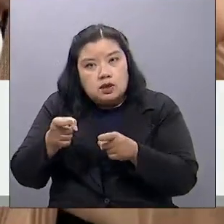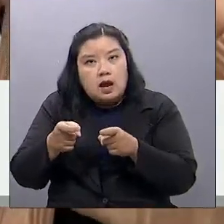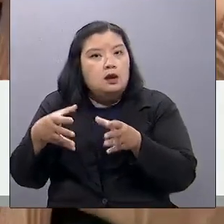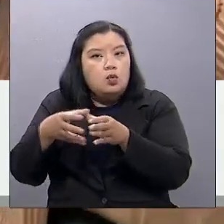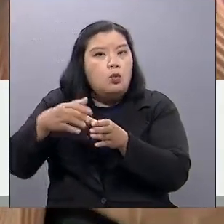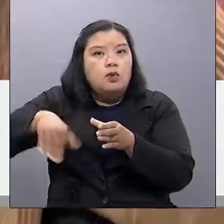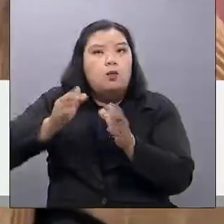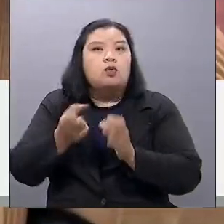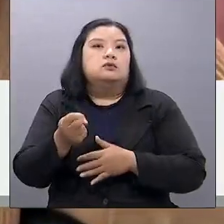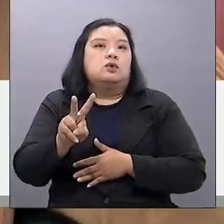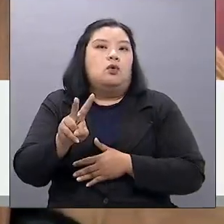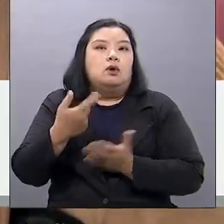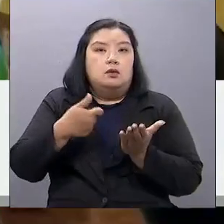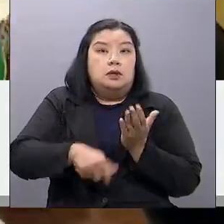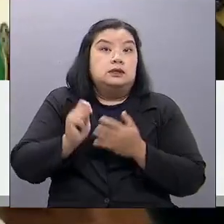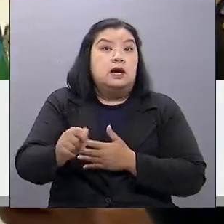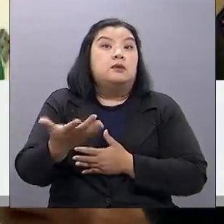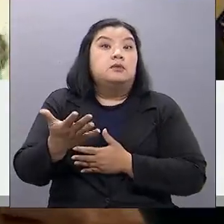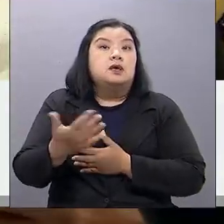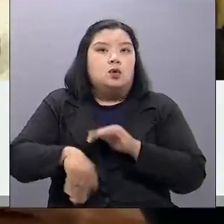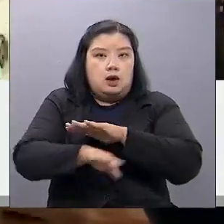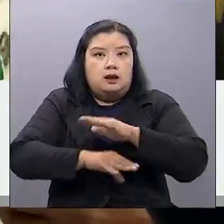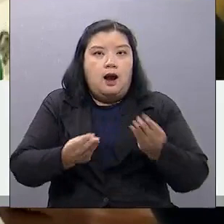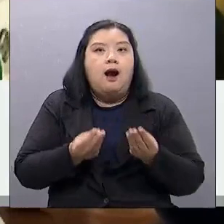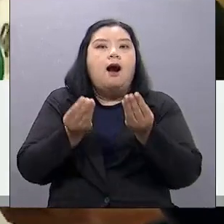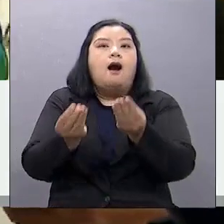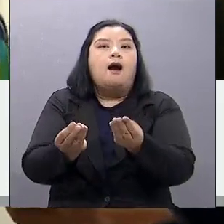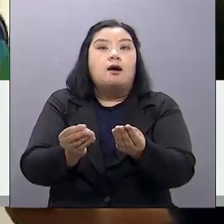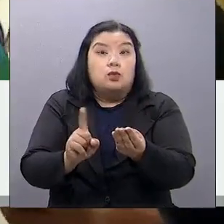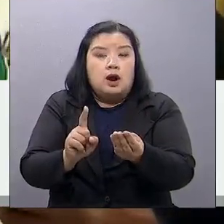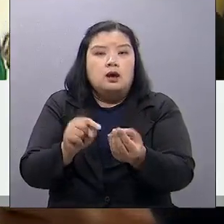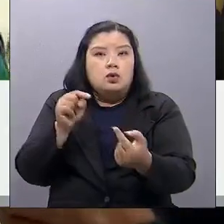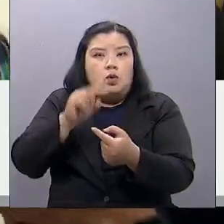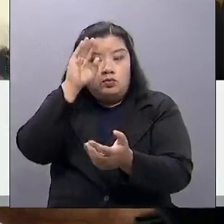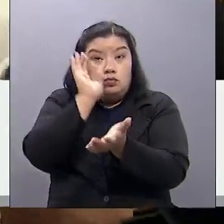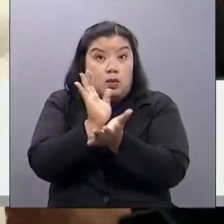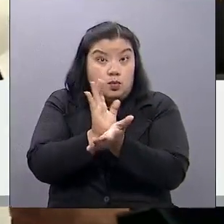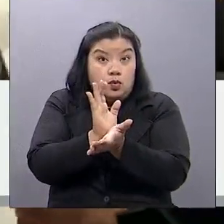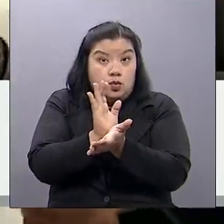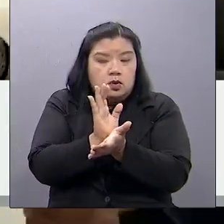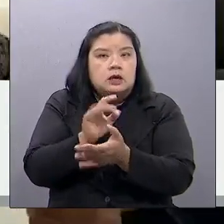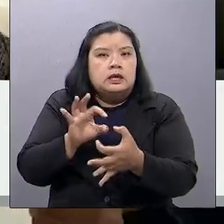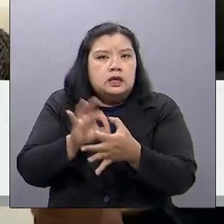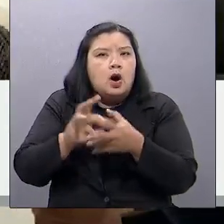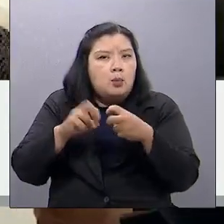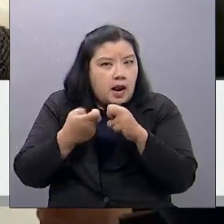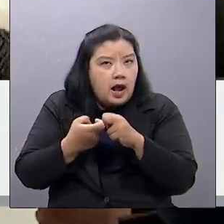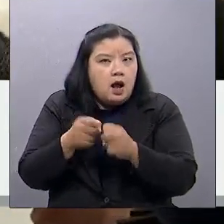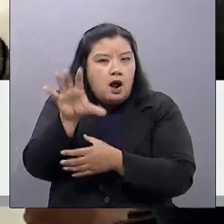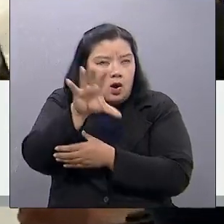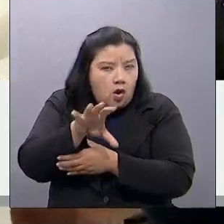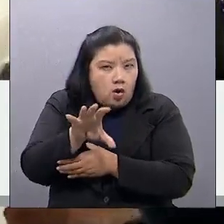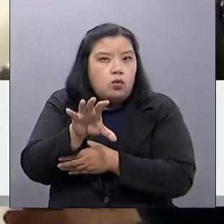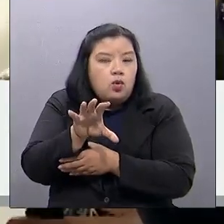ายา12คนมายื่นให้กับผู้บังคับการปราบปรามการกระทำความผิดเกี่ยวกับอาชญากรรมทางเศรษฐกิจ